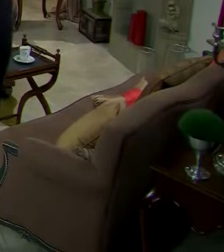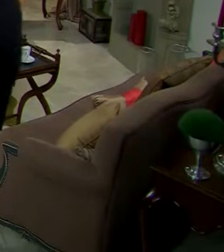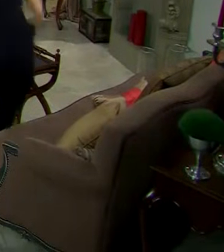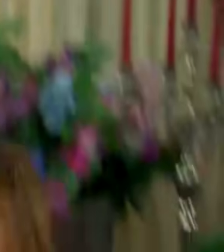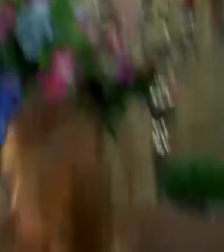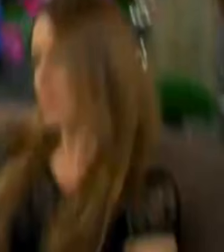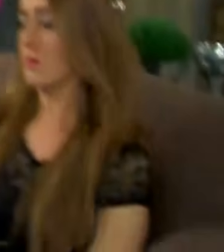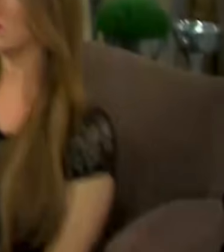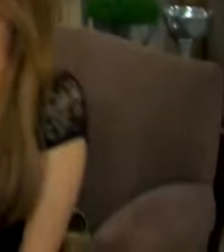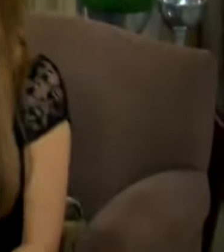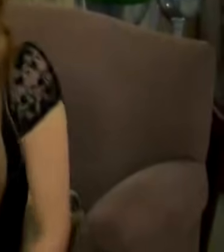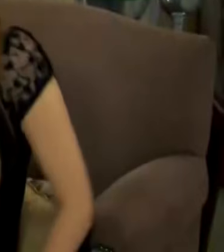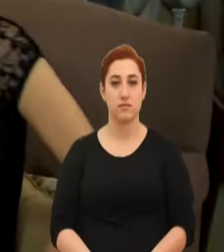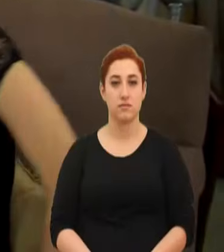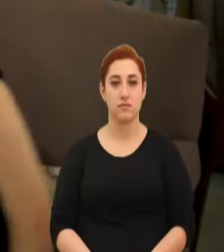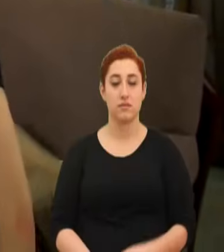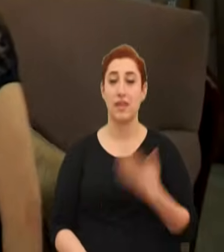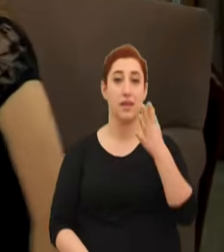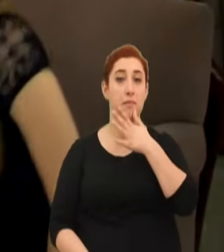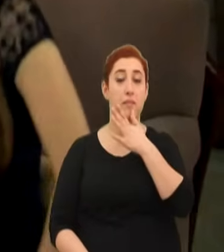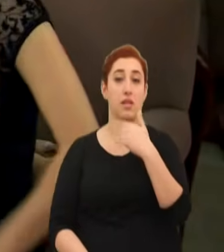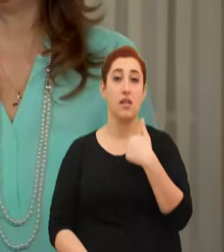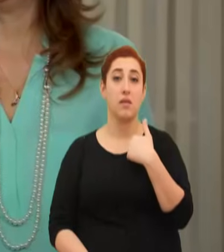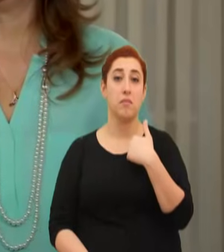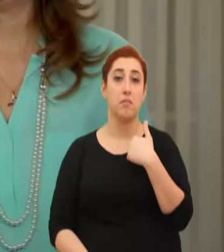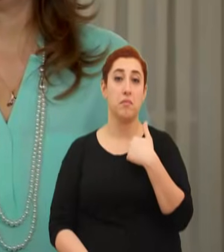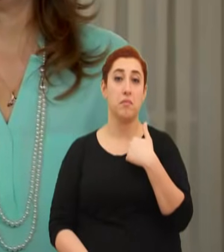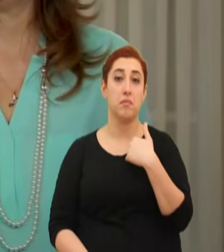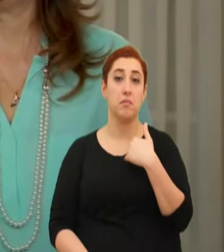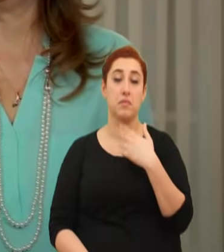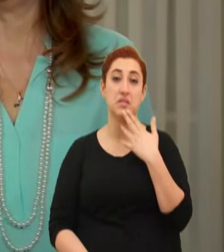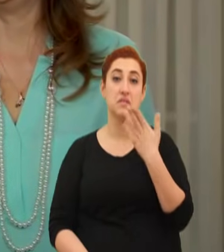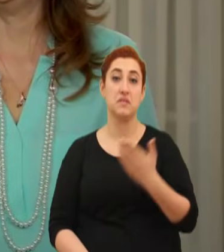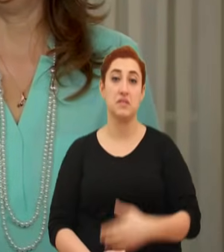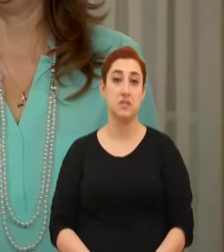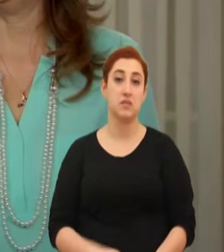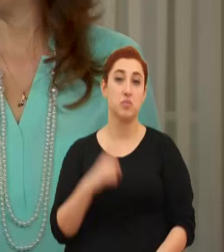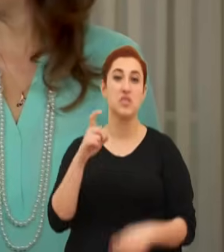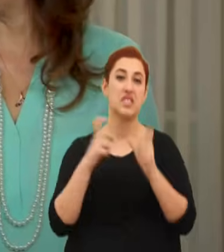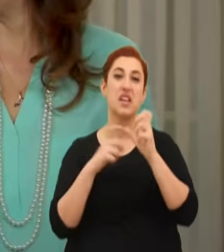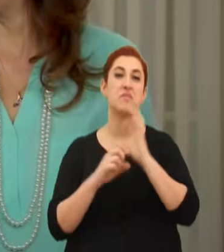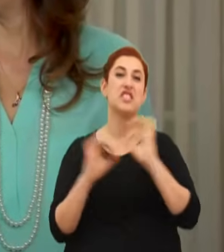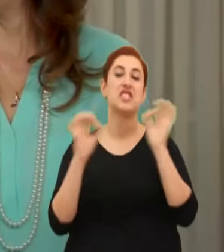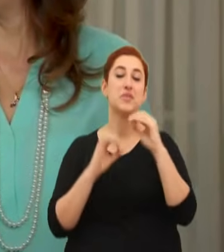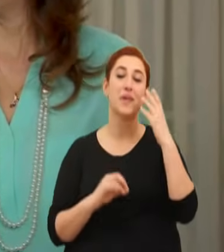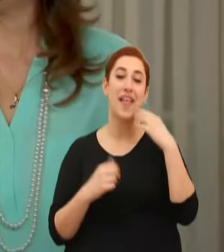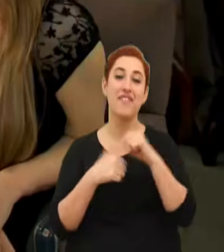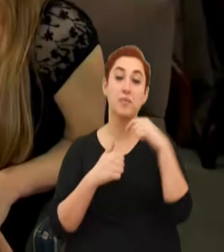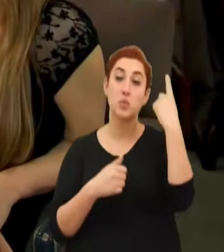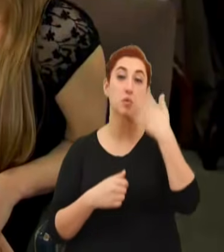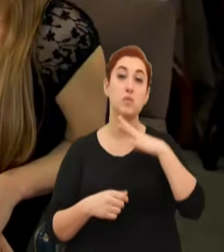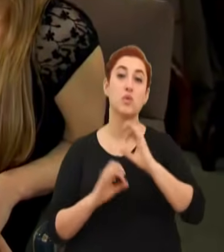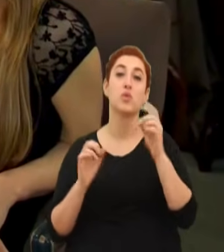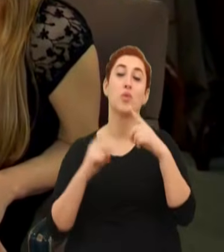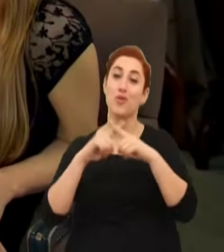Rüyam gergin bir halde koltuğa oturdu. Ne bileyim ki anam kızdır. Bu Sarp'ın hiç niyeti yok,